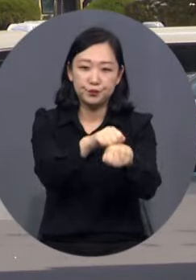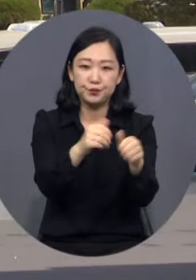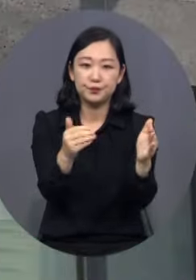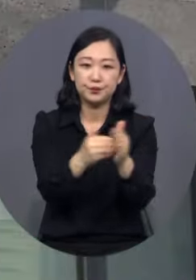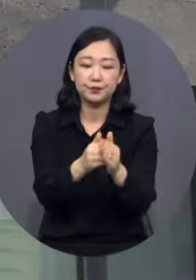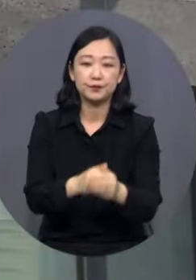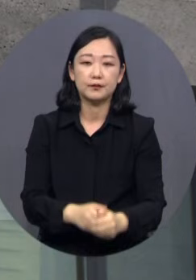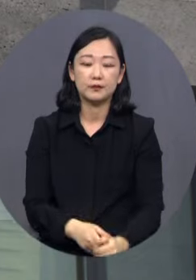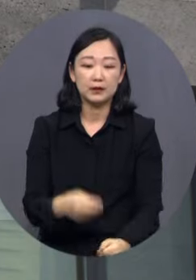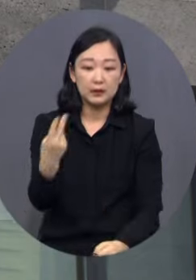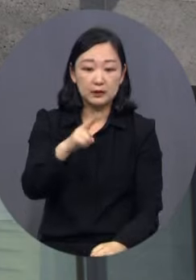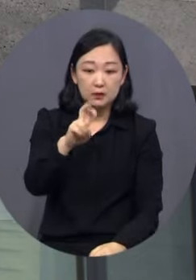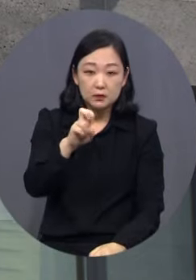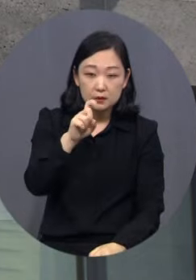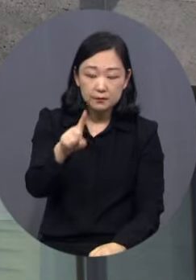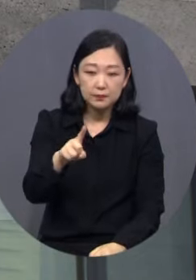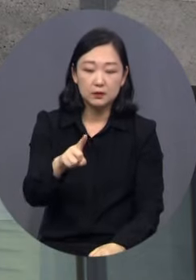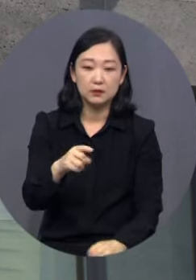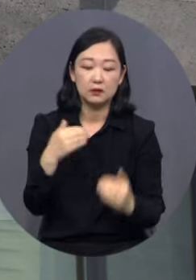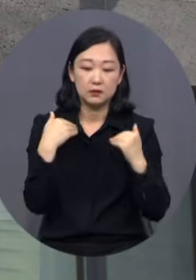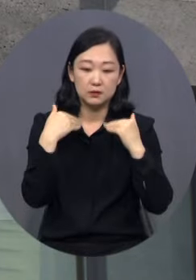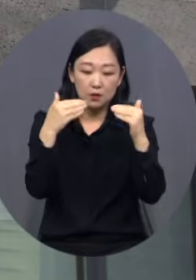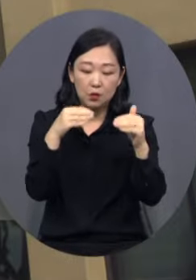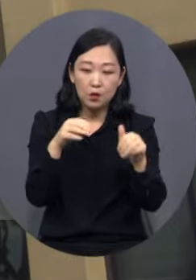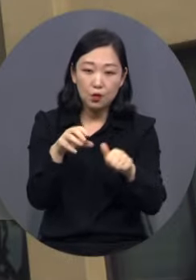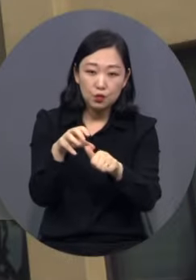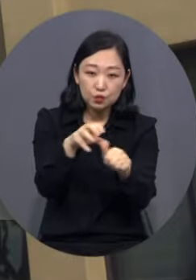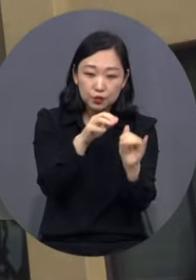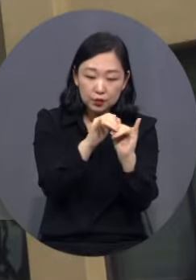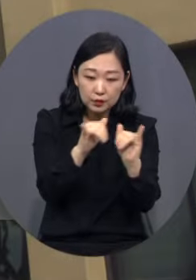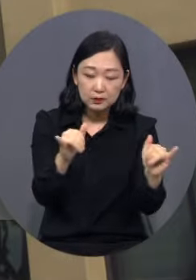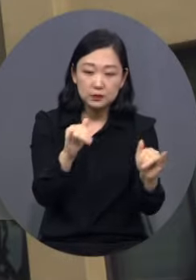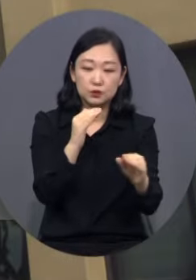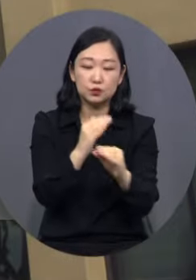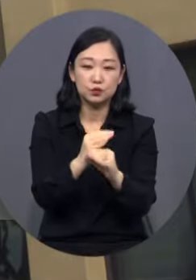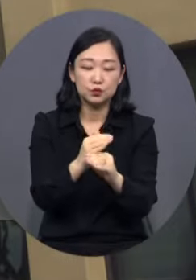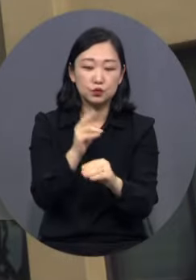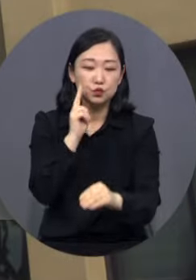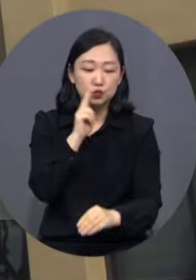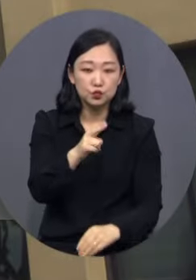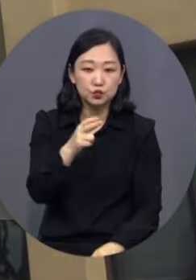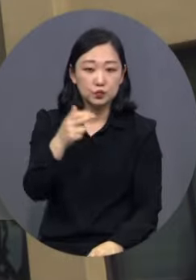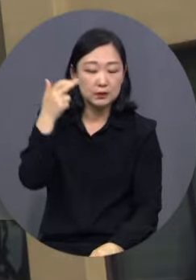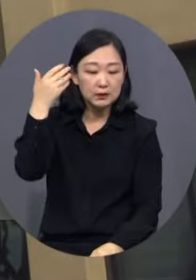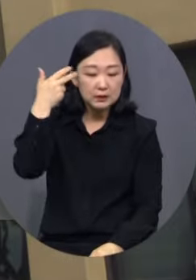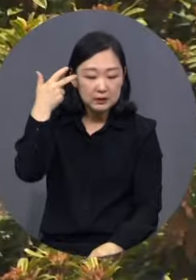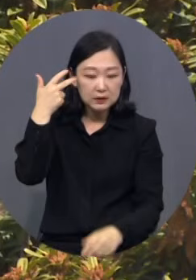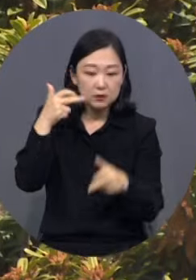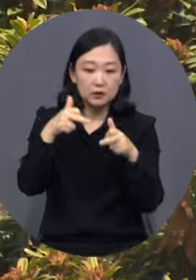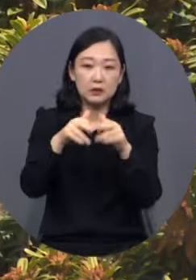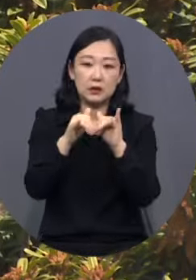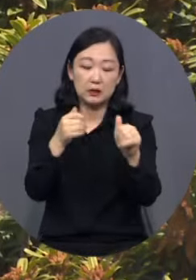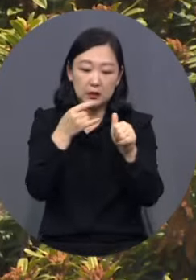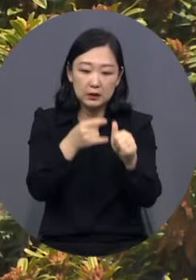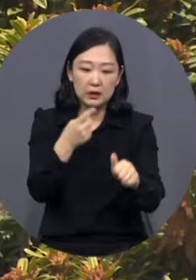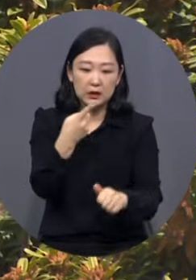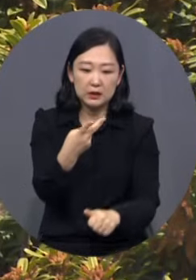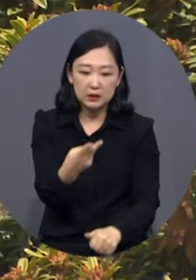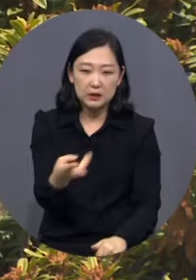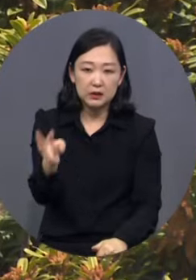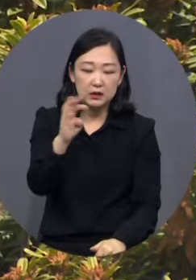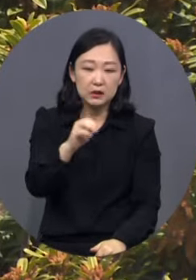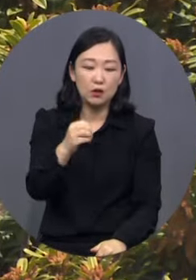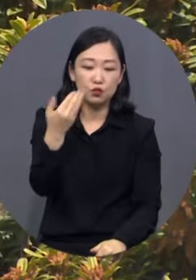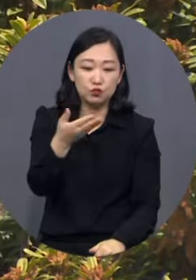경찰서는 지난 2021년 성년 후견인으로 보호 중인 중증 지적 장애인에게 2억 9천만 원짜리 허위